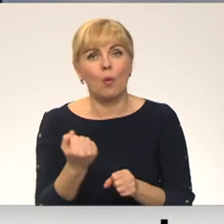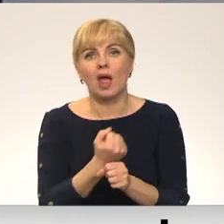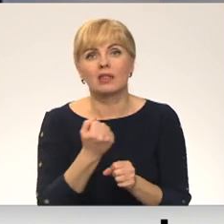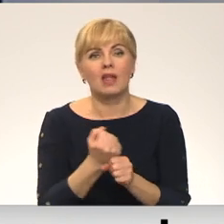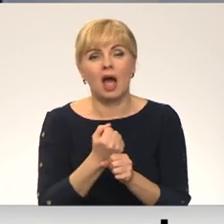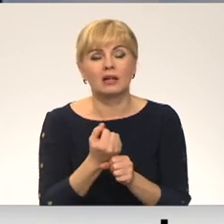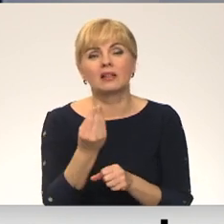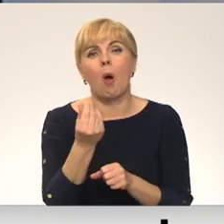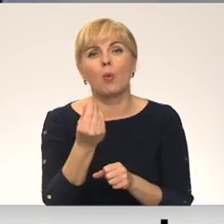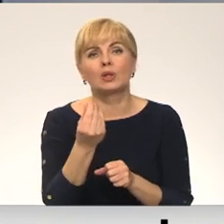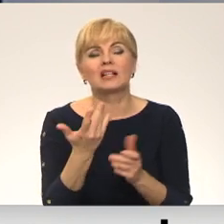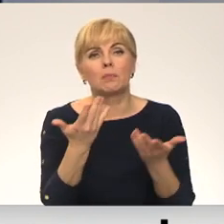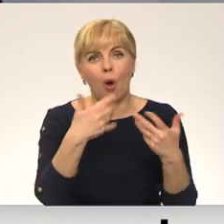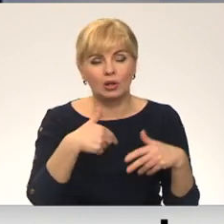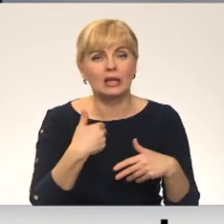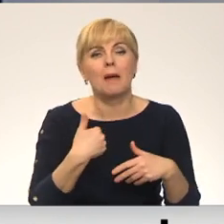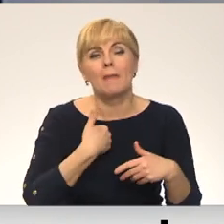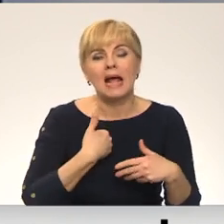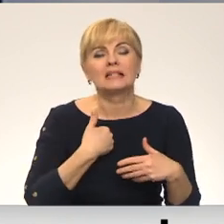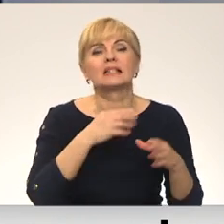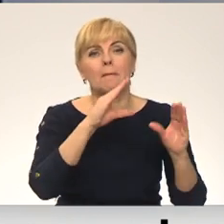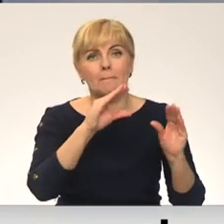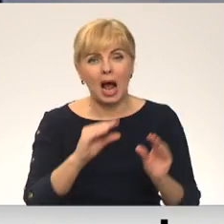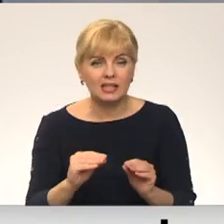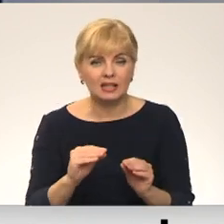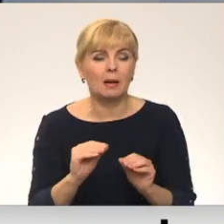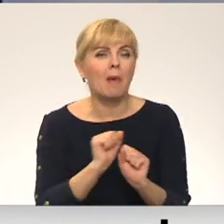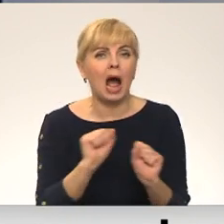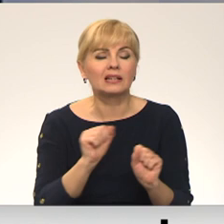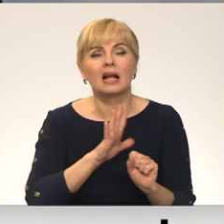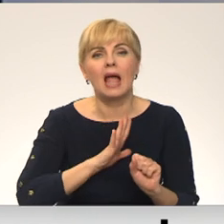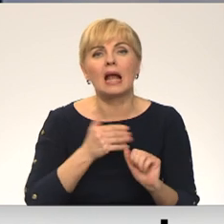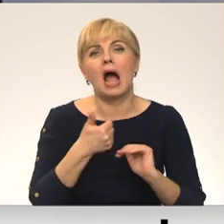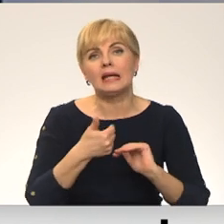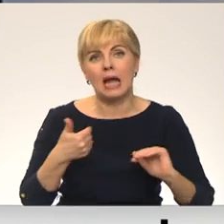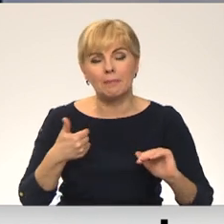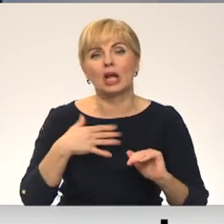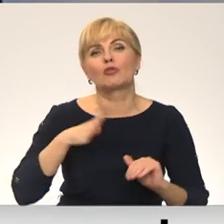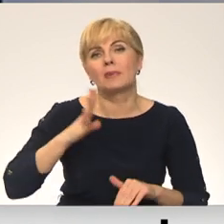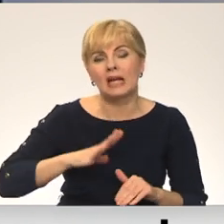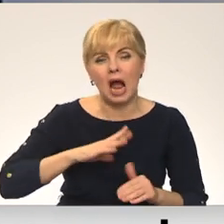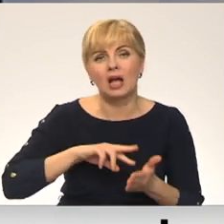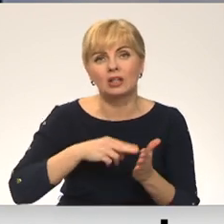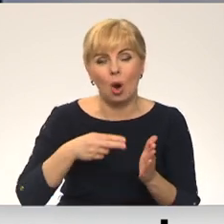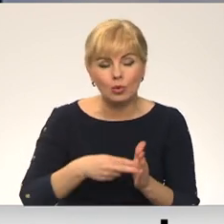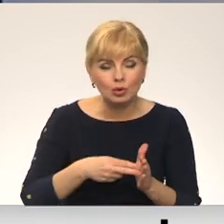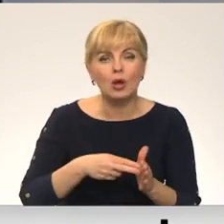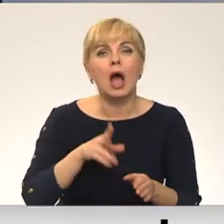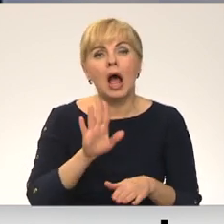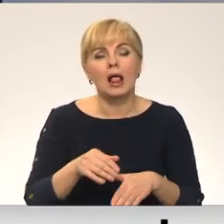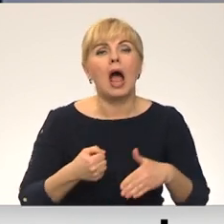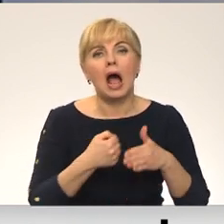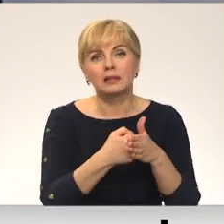politika? Mēs būtiski mazinām un krietni ātrāk nekā iepriekš prognozēts un tirgos gaidīts